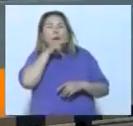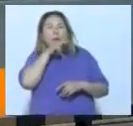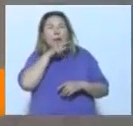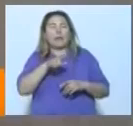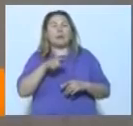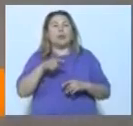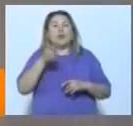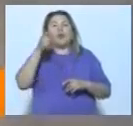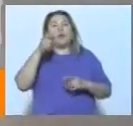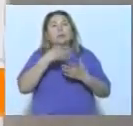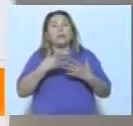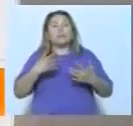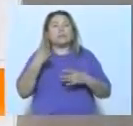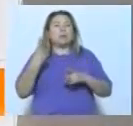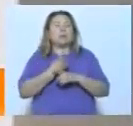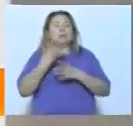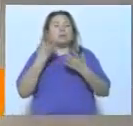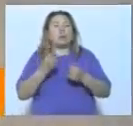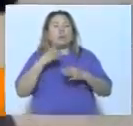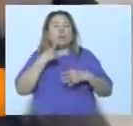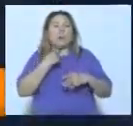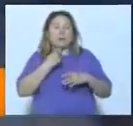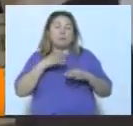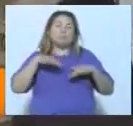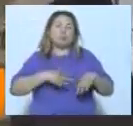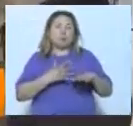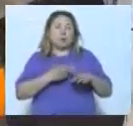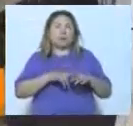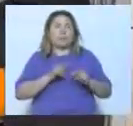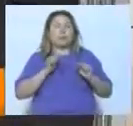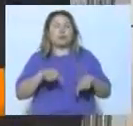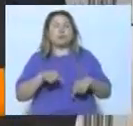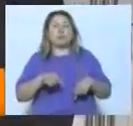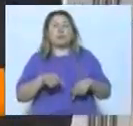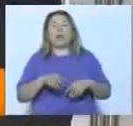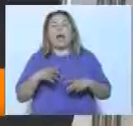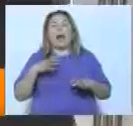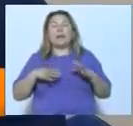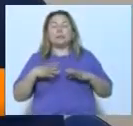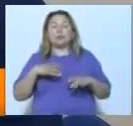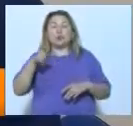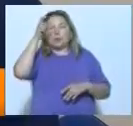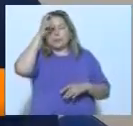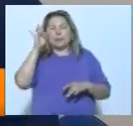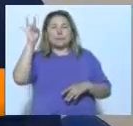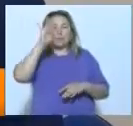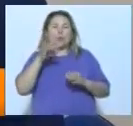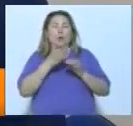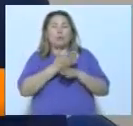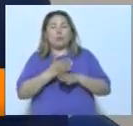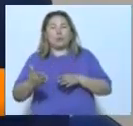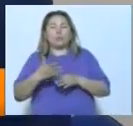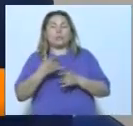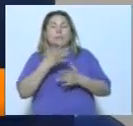военнослужащих, Талгат Сисенов, самым первым днем своей морской службы считает день, когда поступил в военно-морскую академию Турецкой Республики. Спустя несколько